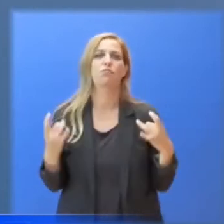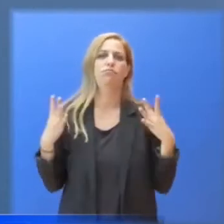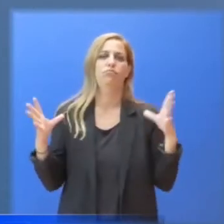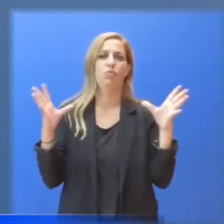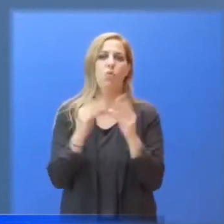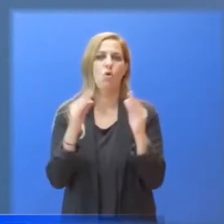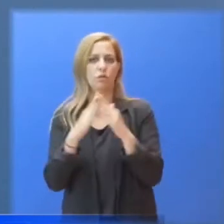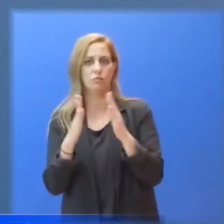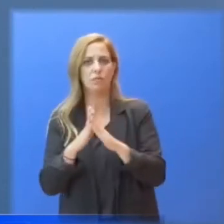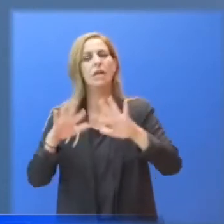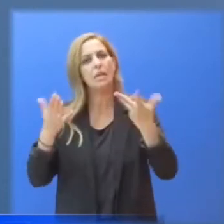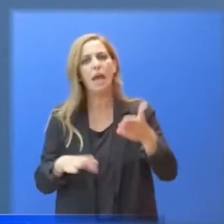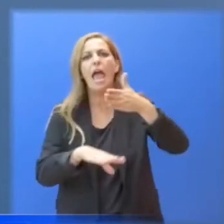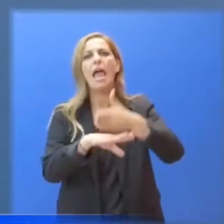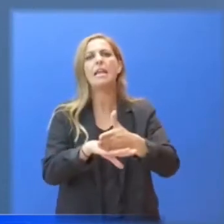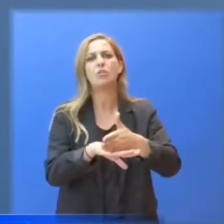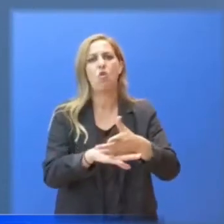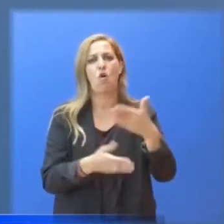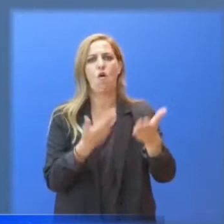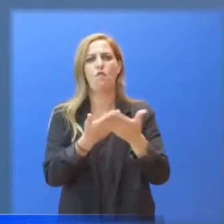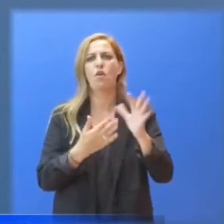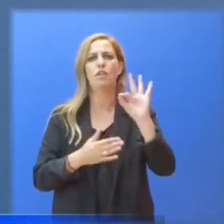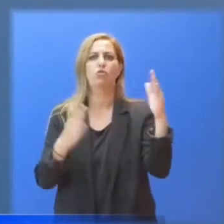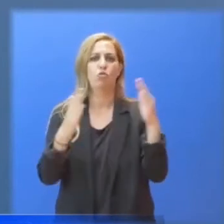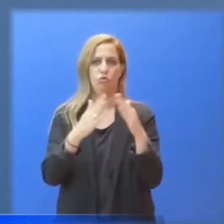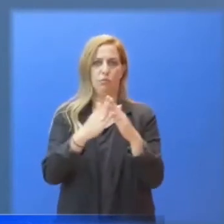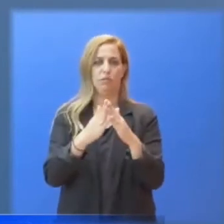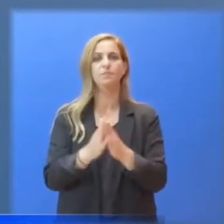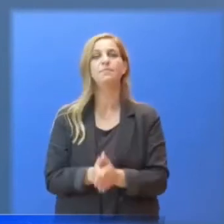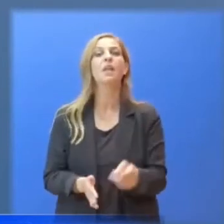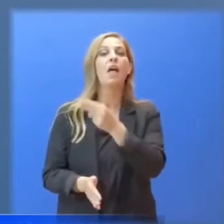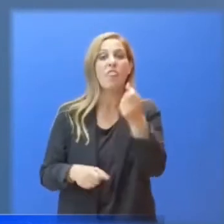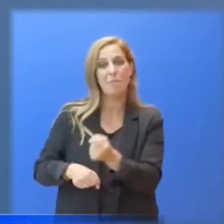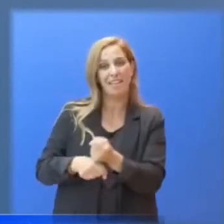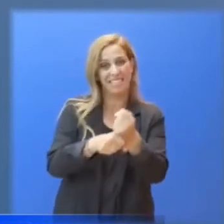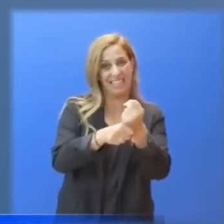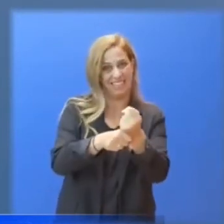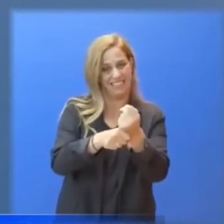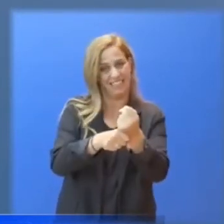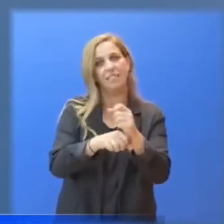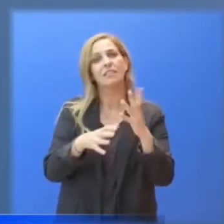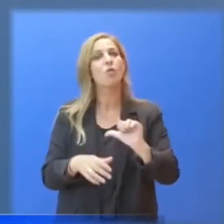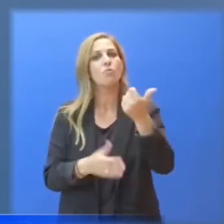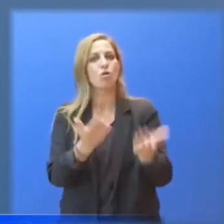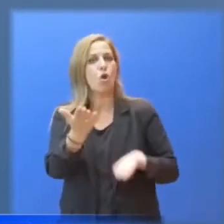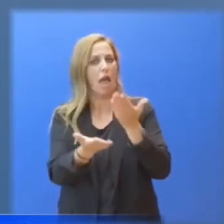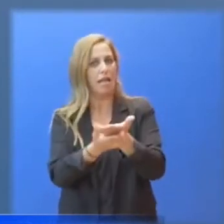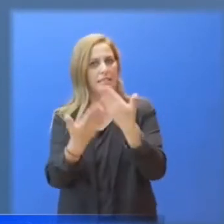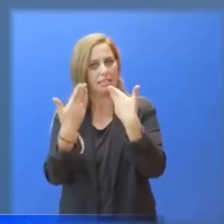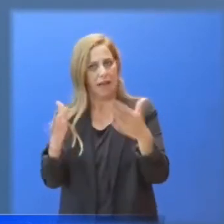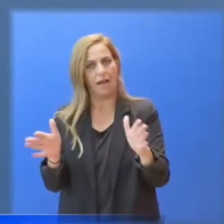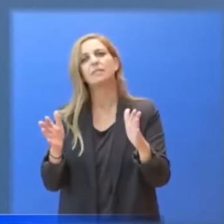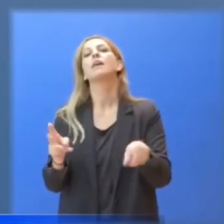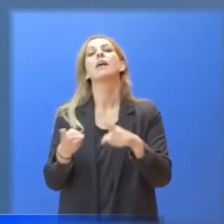επιδότησης προσωρινής στέγασης. Σε ό,τι αφορά τα μέτρα στήριξης, πέραν της λειτουργίας πλατφόρμας, θα ήθελα να προσθέσω τις αποζημιώσεις που θα δώσει